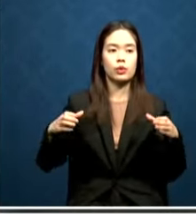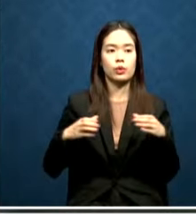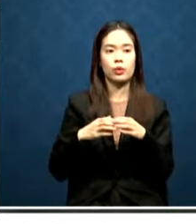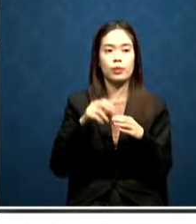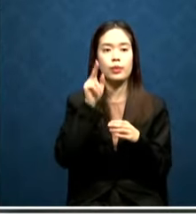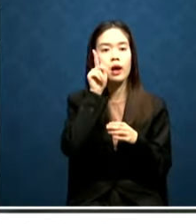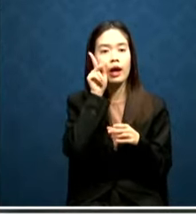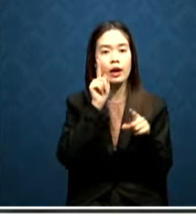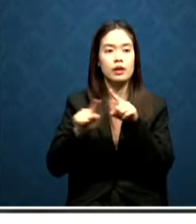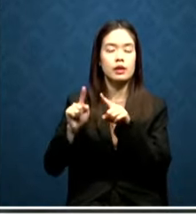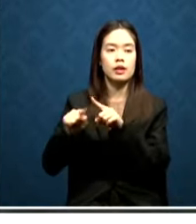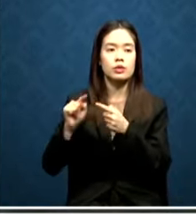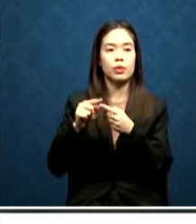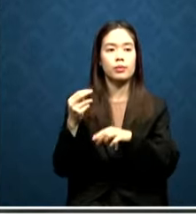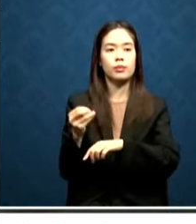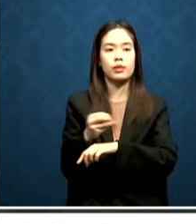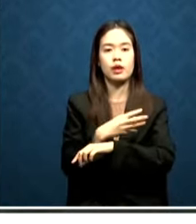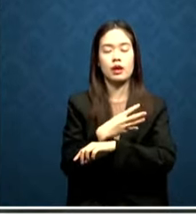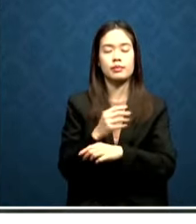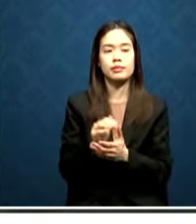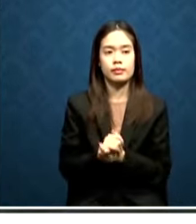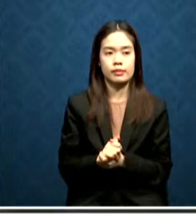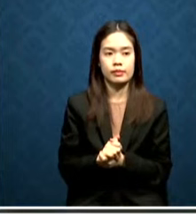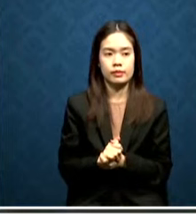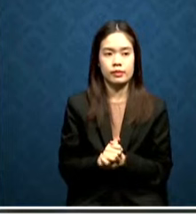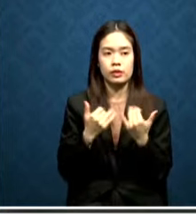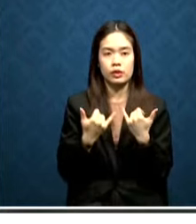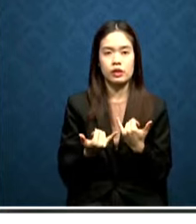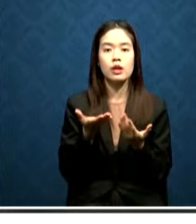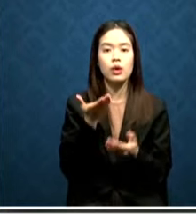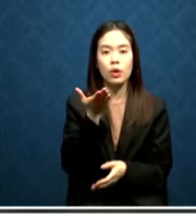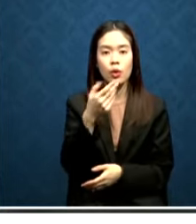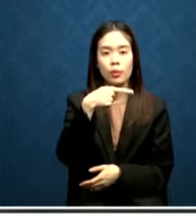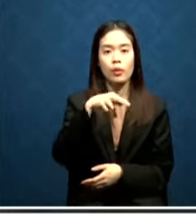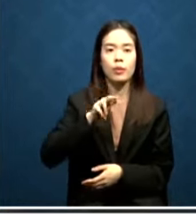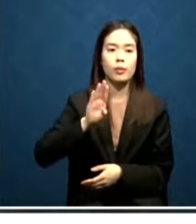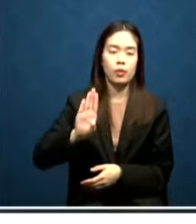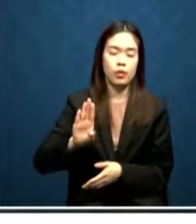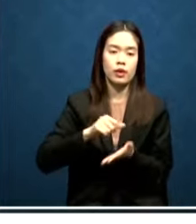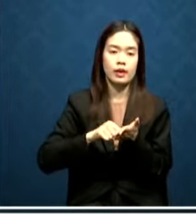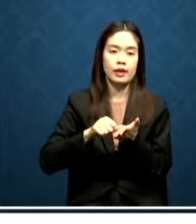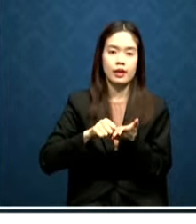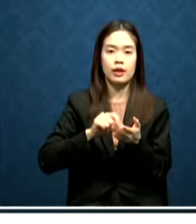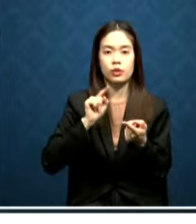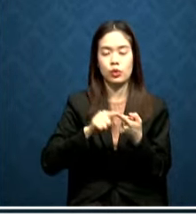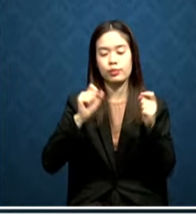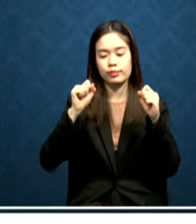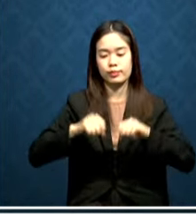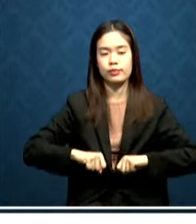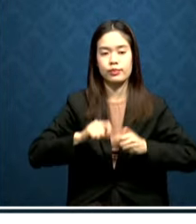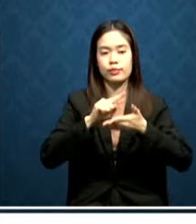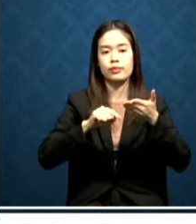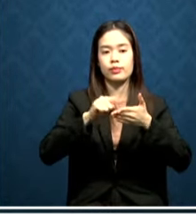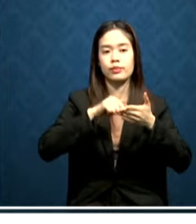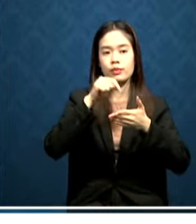จังหวัดสมุทรสงครามนะครับผมขออนุญาตอภิปรายสนับสนุนร่างแก้ไขพรบประชามติฉบับนี้นะครับแ